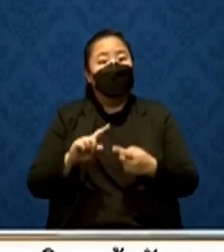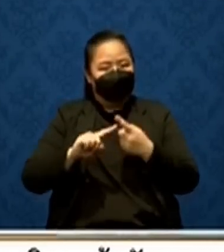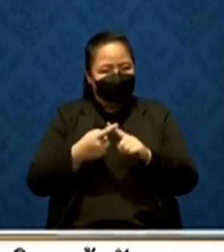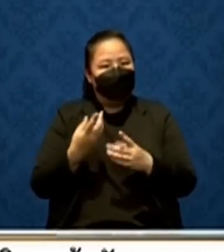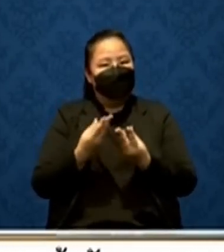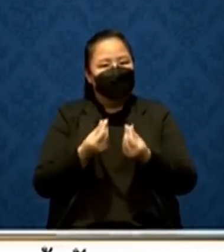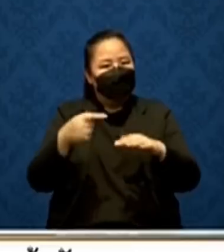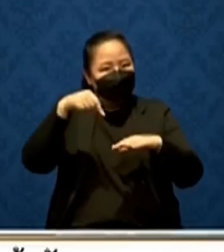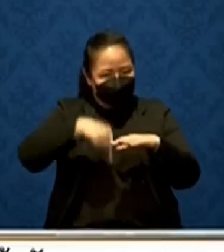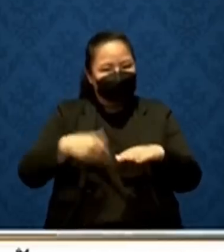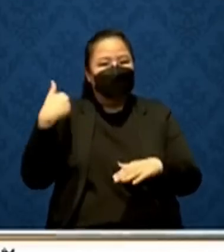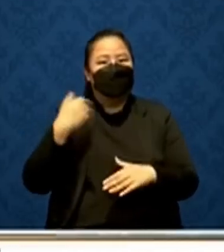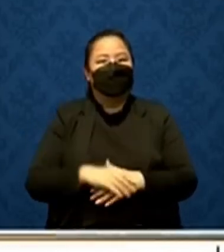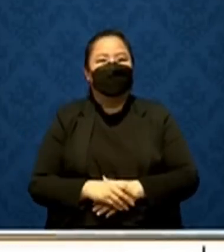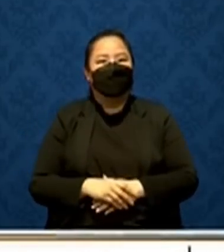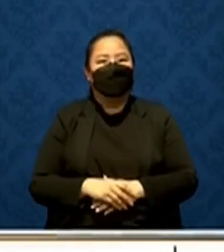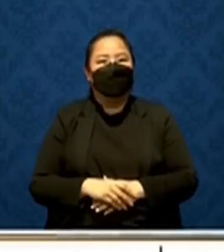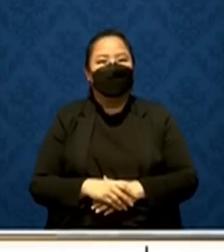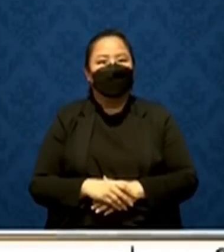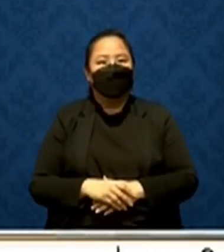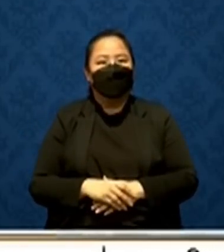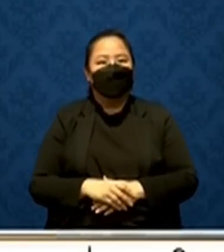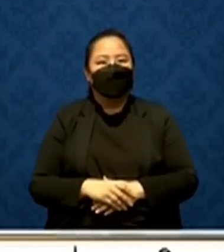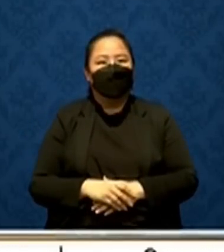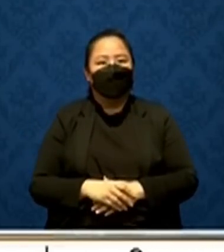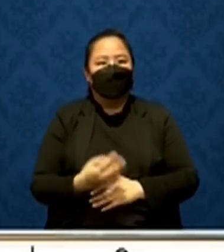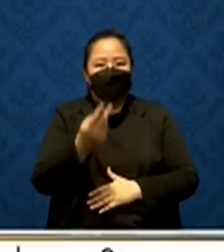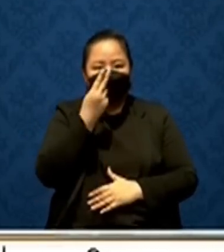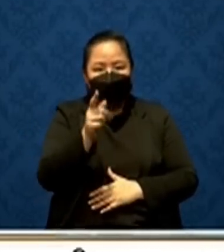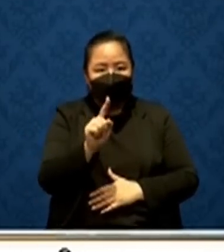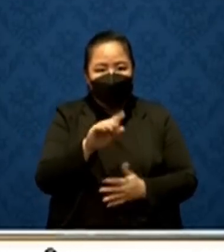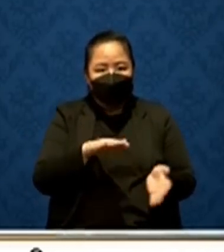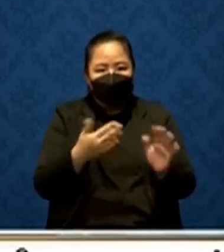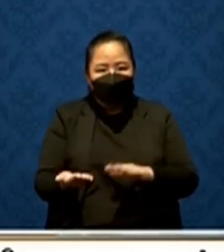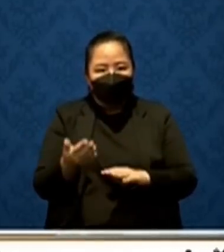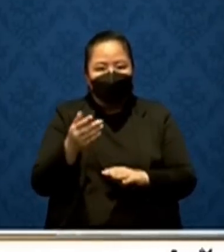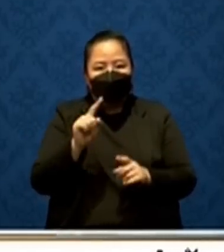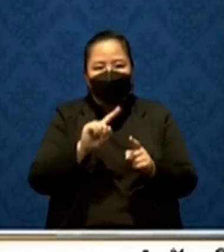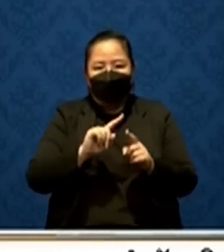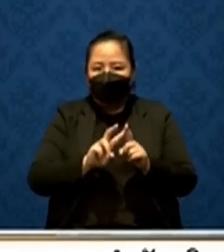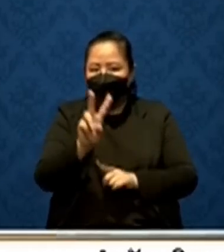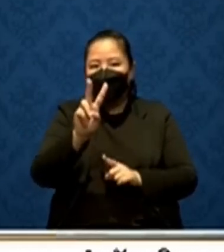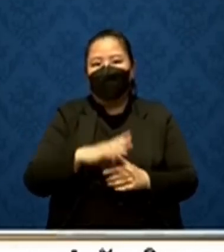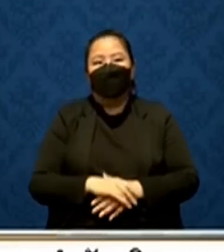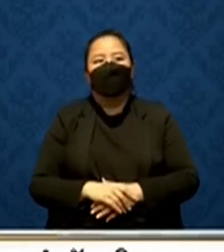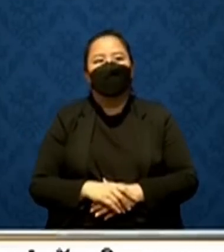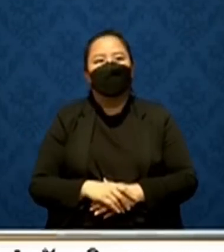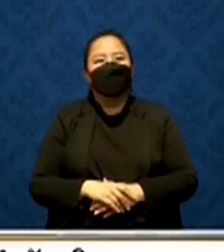รายละเอียดแน่นอนครับทำมาดูโกลว์ครับไปความไปดูความพินาศล้มเหลวเรื่องที่ 2ครับ